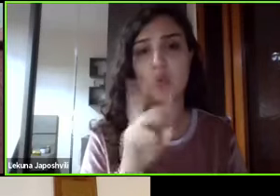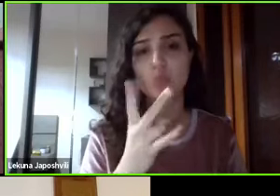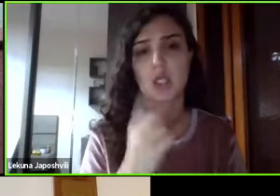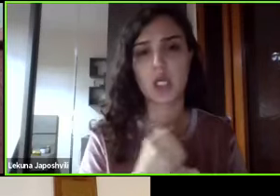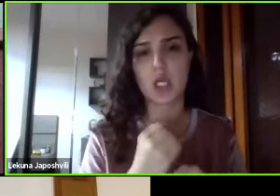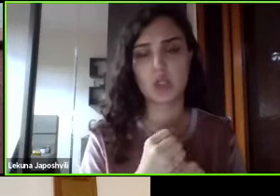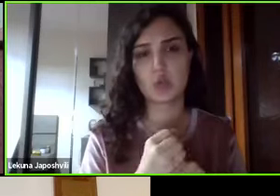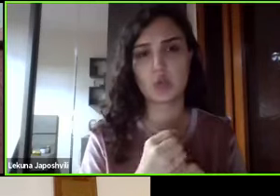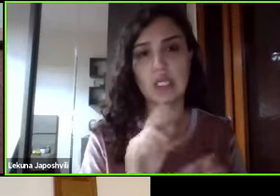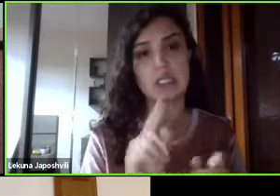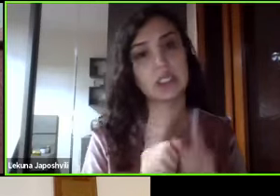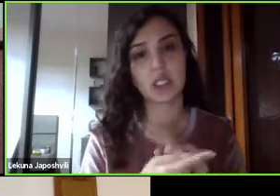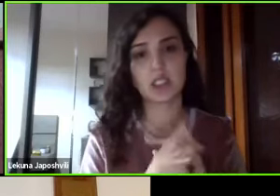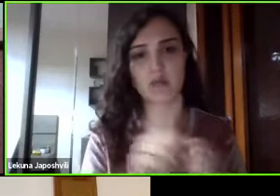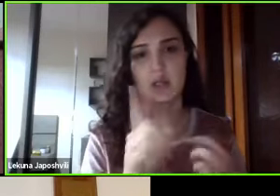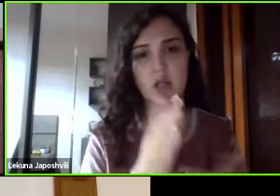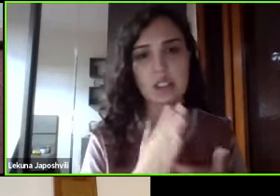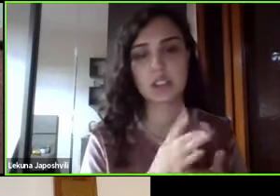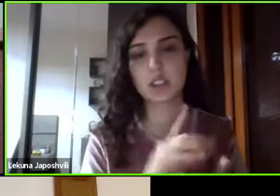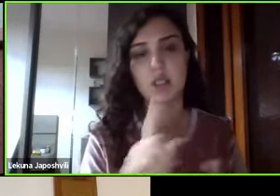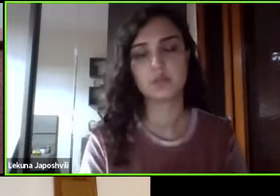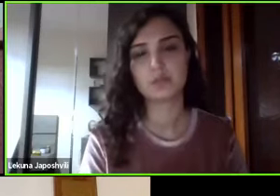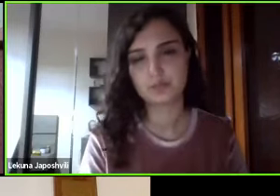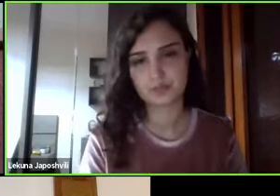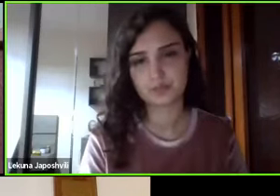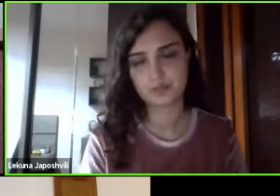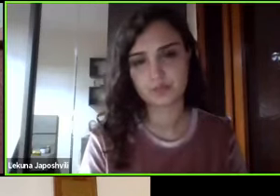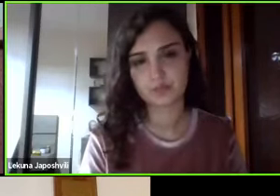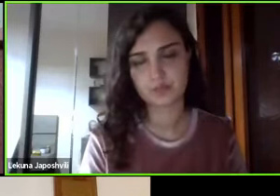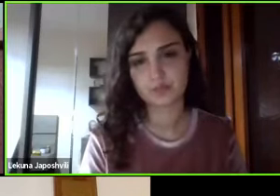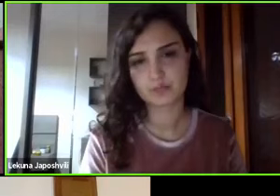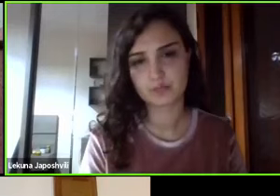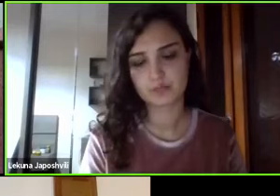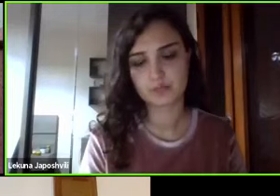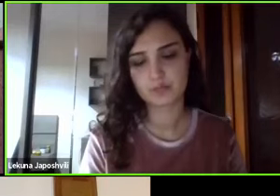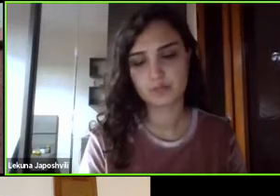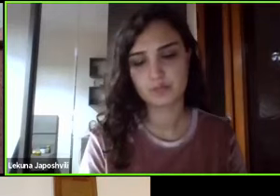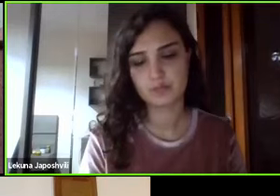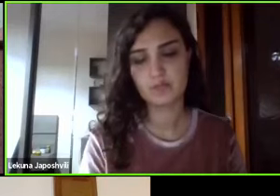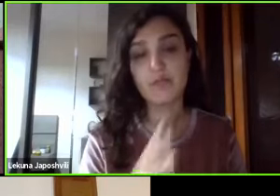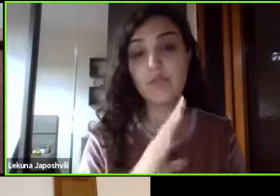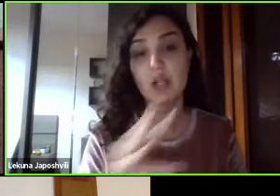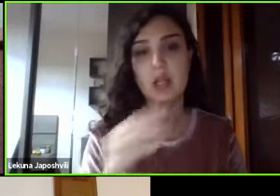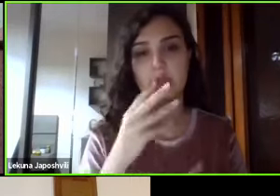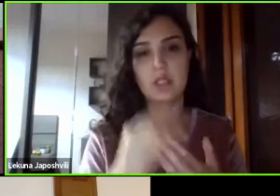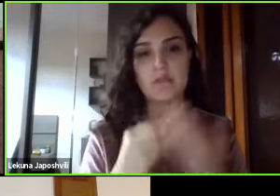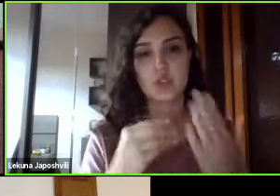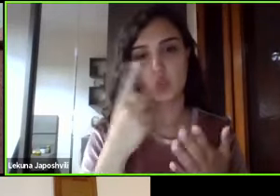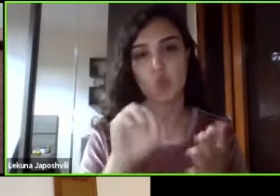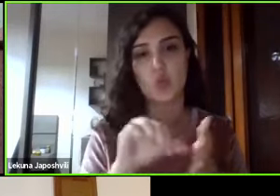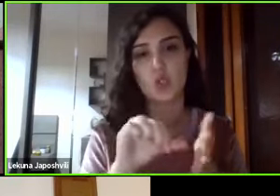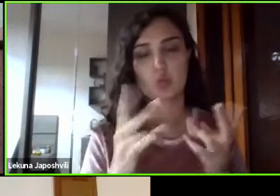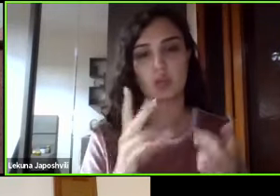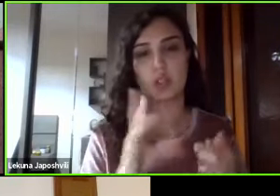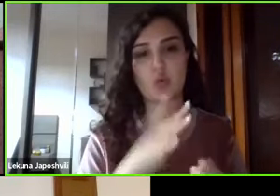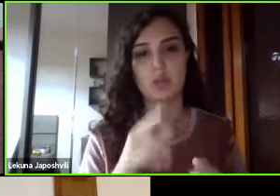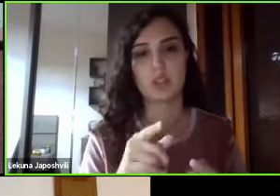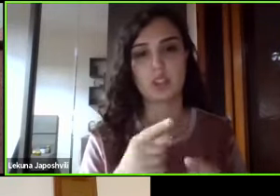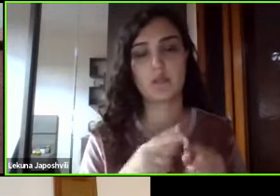გააკეთონ? ალტერნატივა რა არის? რა რჩევებს? უნდა გავაკეთო. თამთა მე ფიქრობ ყველამ თავისი როლი უნდა